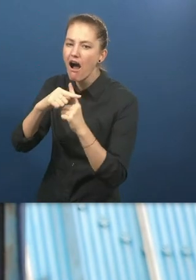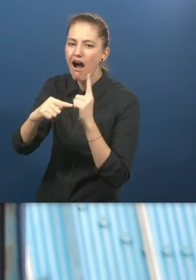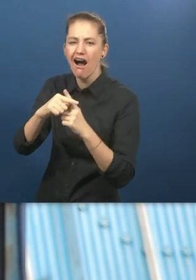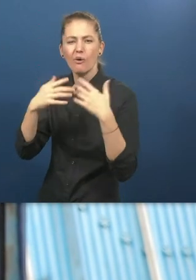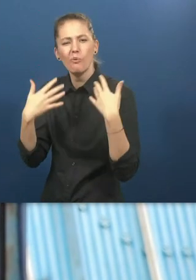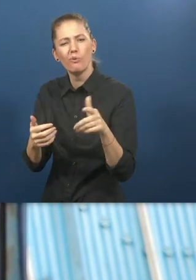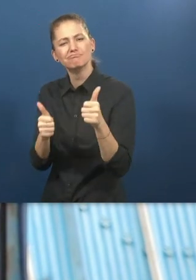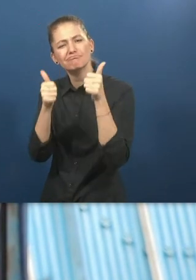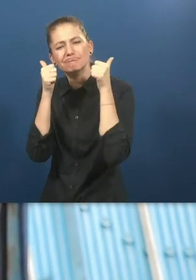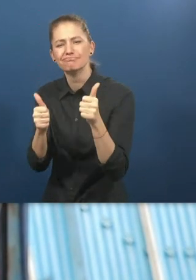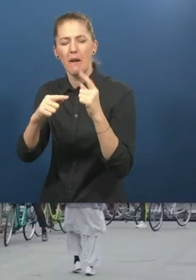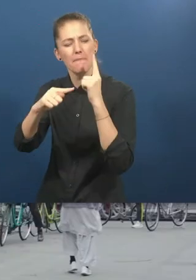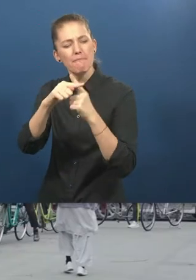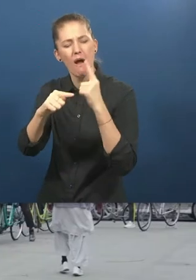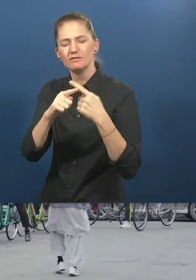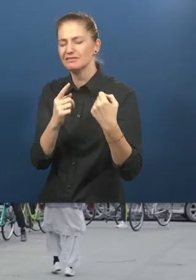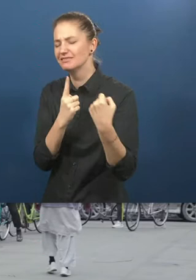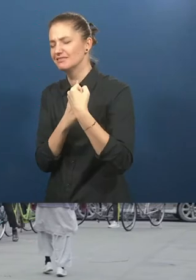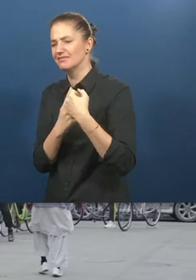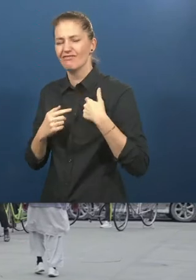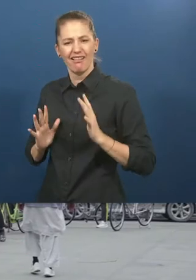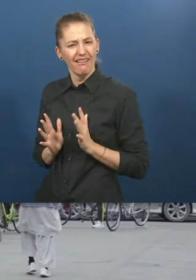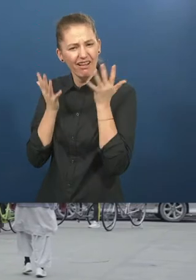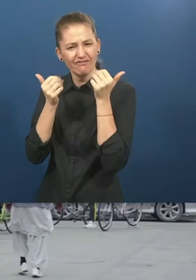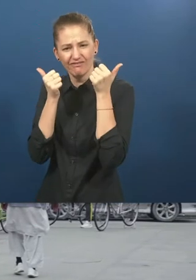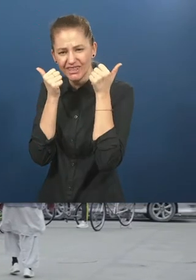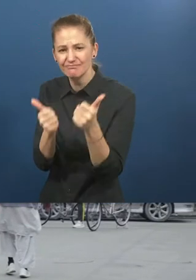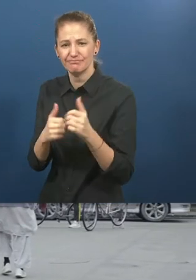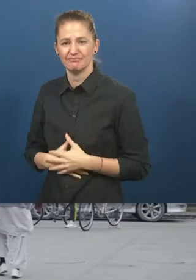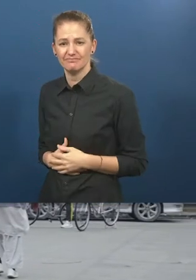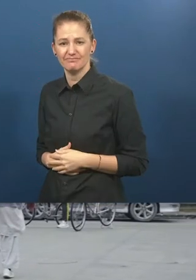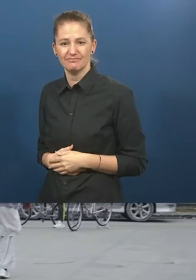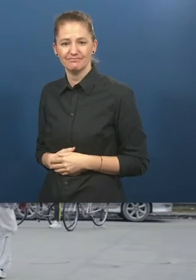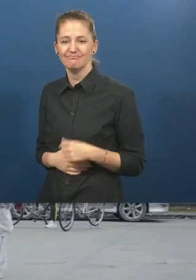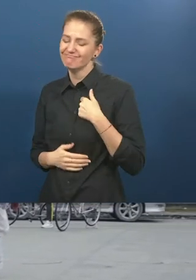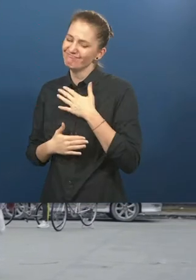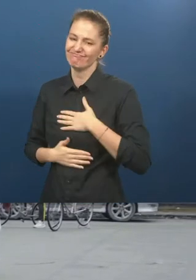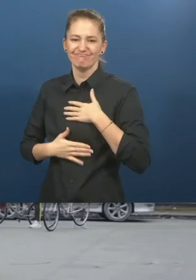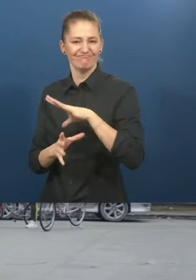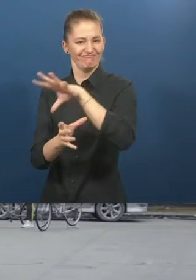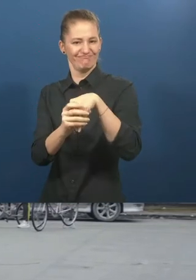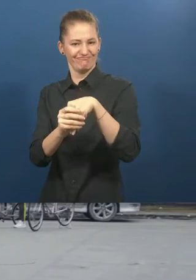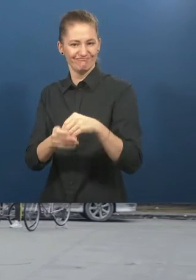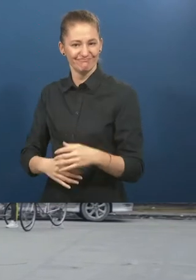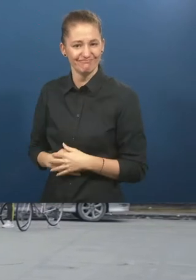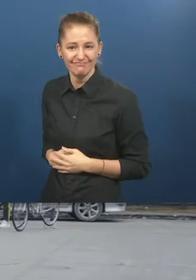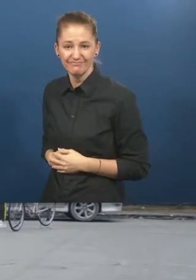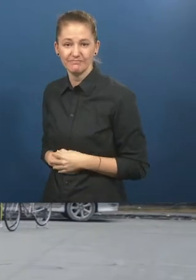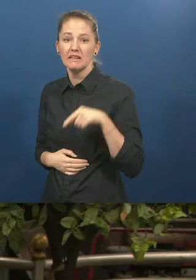کوو چې نور معلولینو ته زمینه برابره کړي چې بیسکل چلونه کې یا بیسکل ورکړه کې یا حرفوی زده کړه